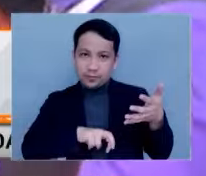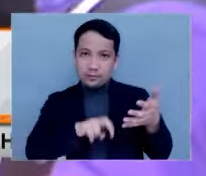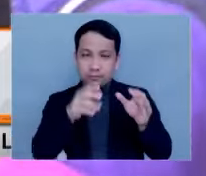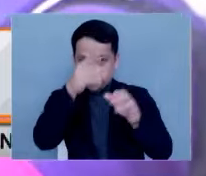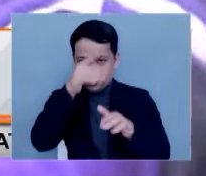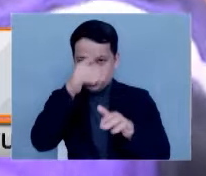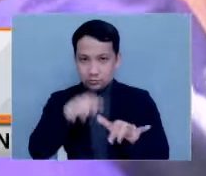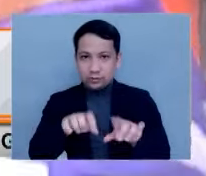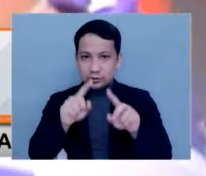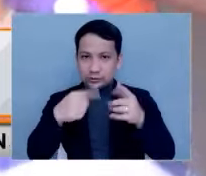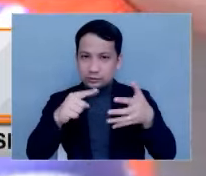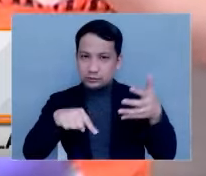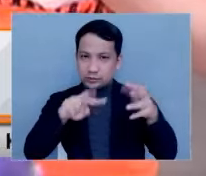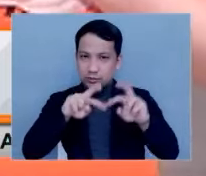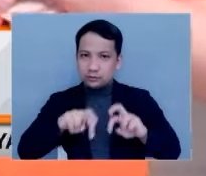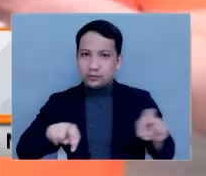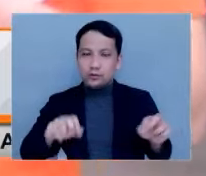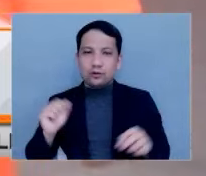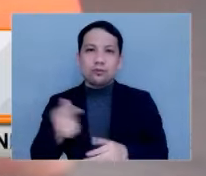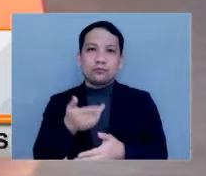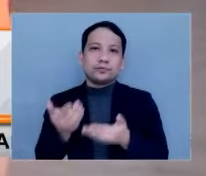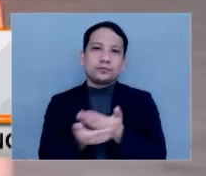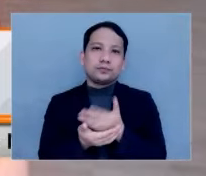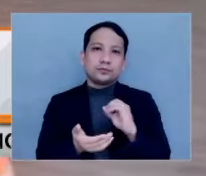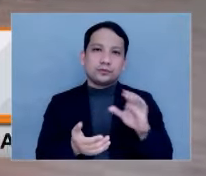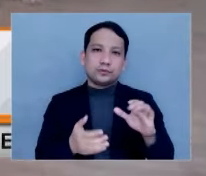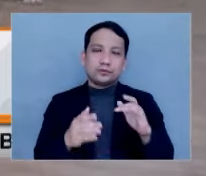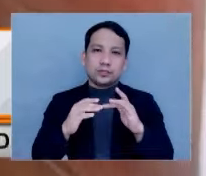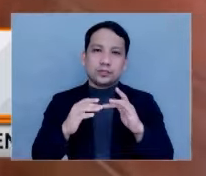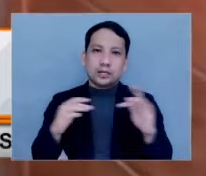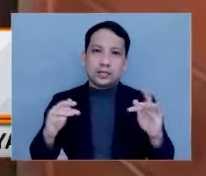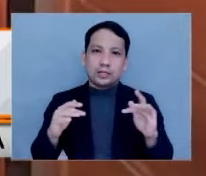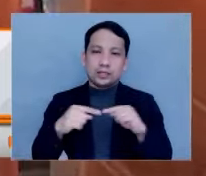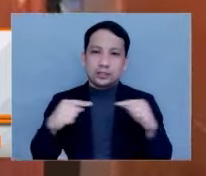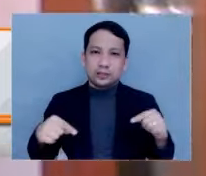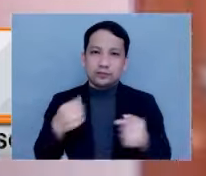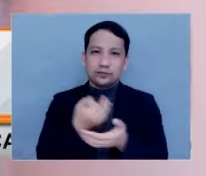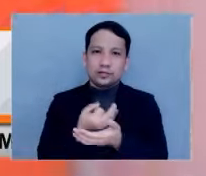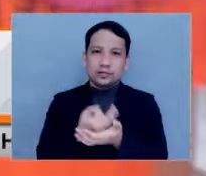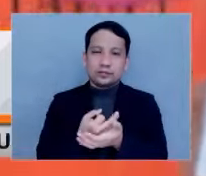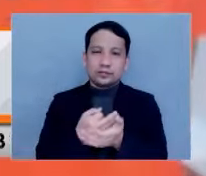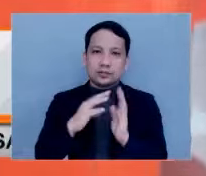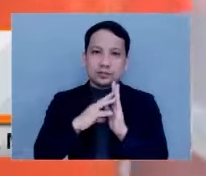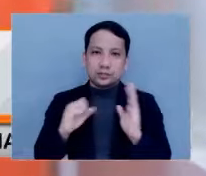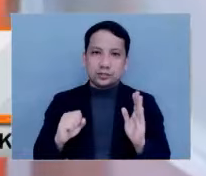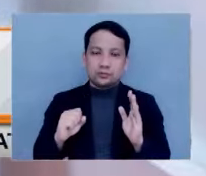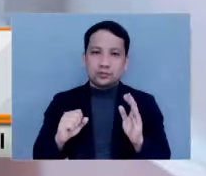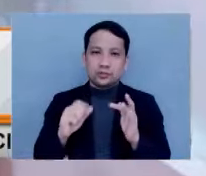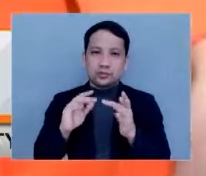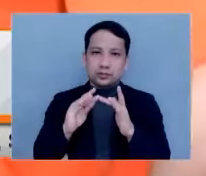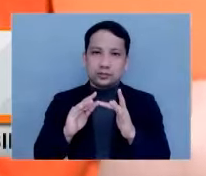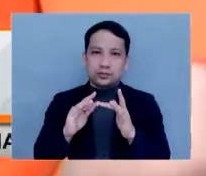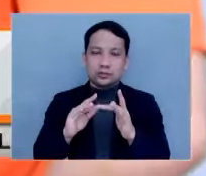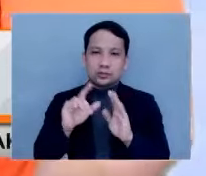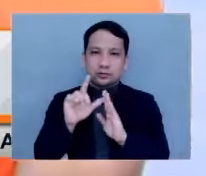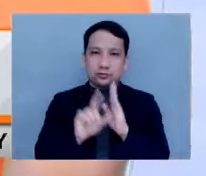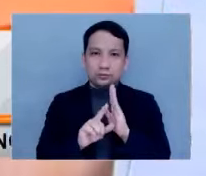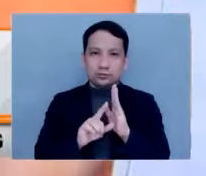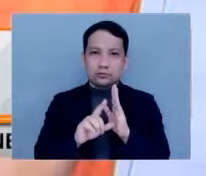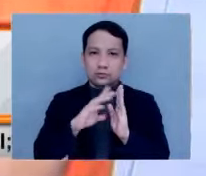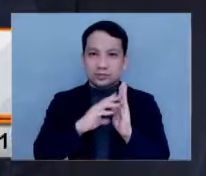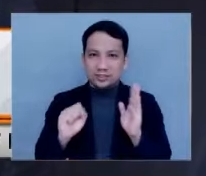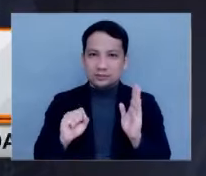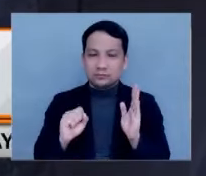cellphone. Sinampahan na ng kasong paglabag sa Anti-Financial Account Scamming Act at Cybercrime Prevention Act ang mga sospek habang patuloy